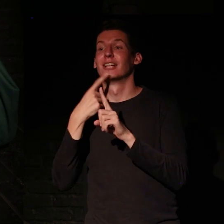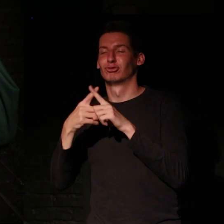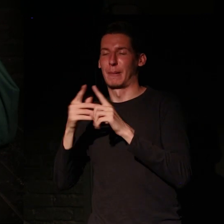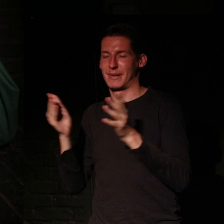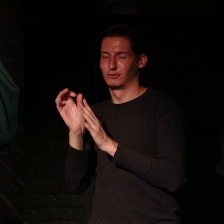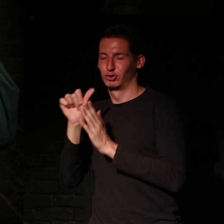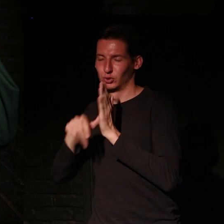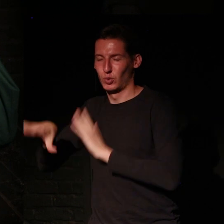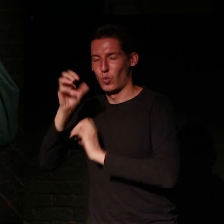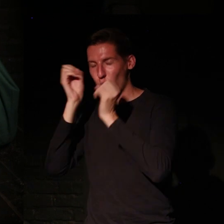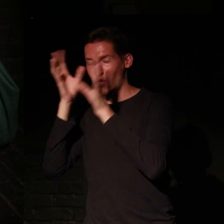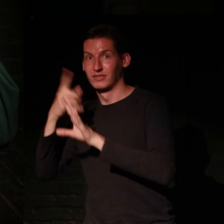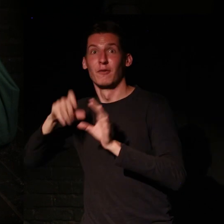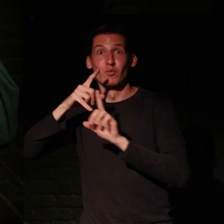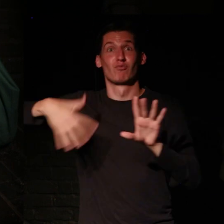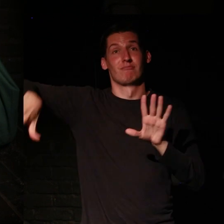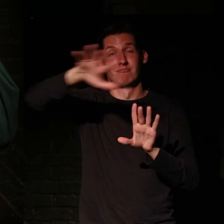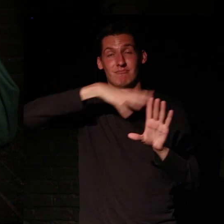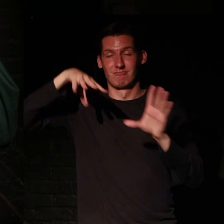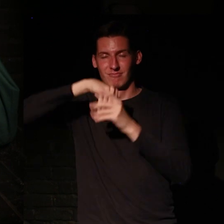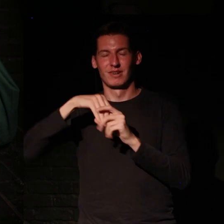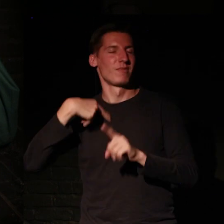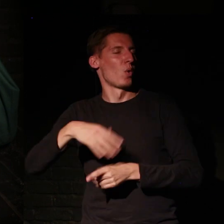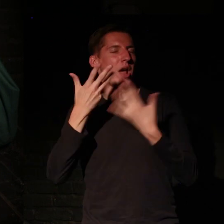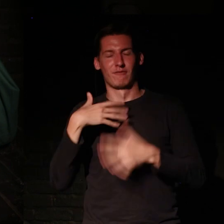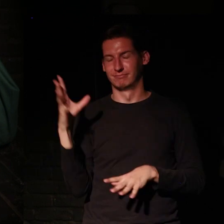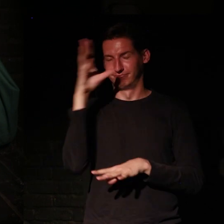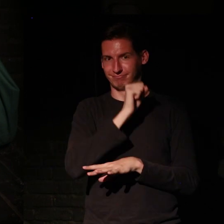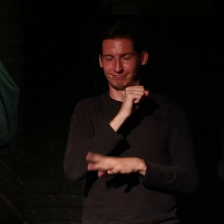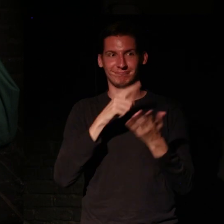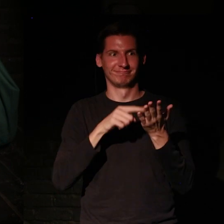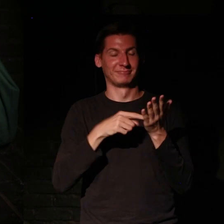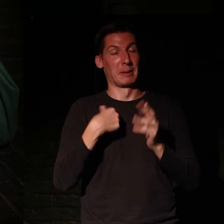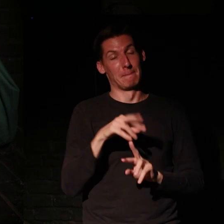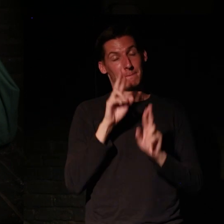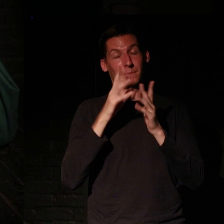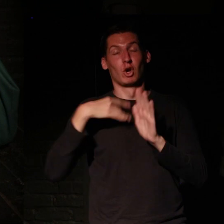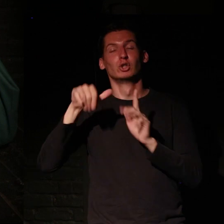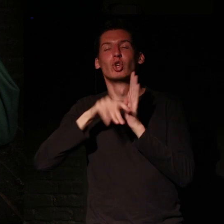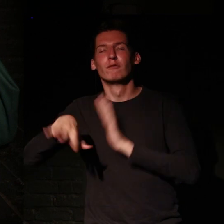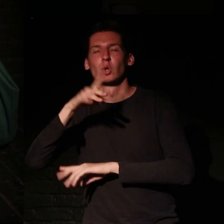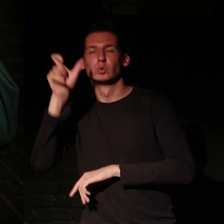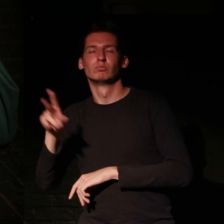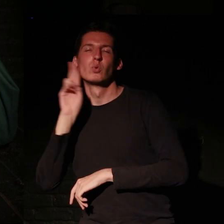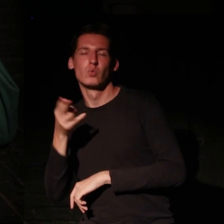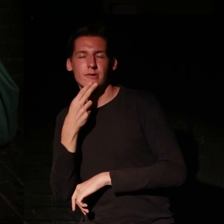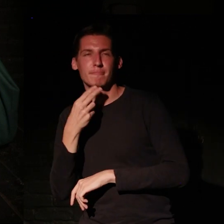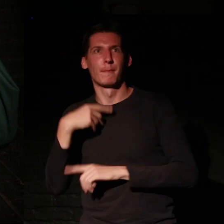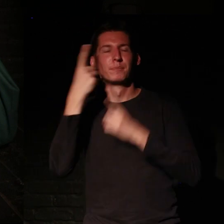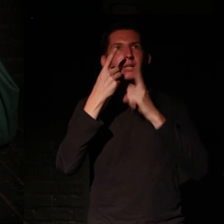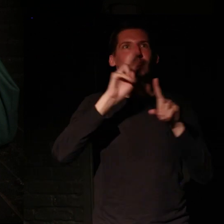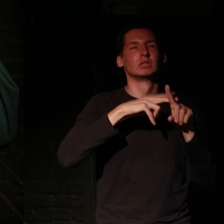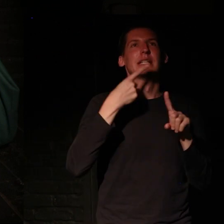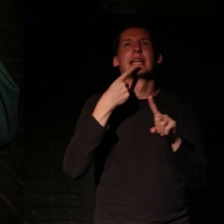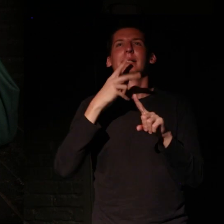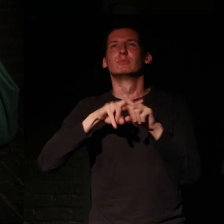językowej i kulturowej, która mieszka wśród nas i o której łatwo zapominamy. Mam na myśli głuchych. I myślę o przekładzie na